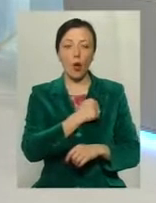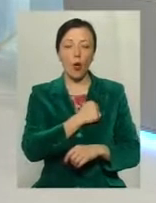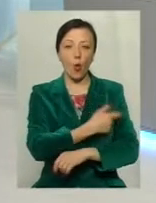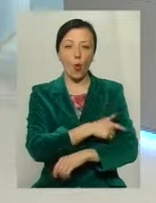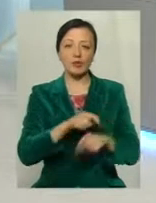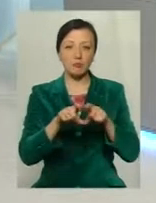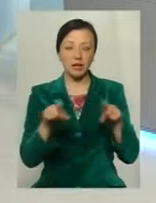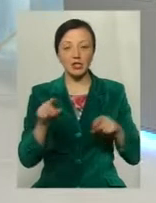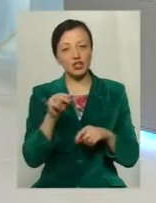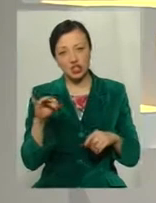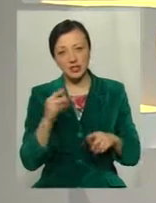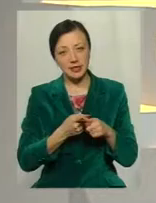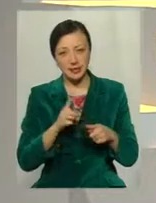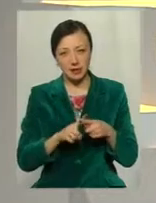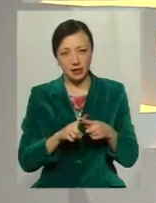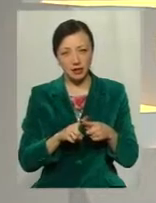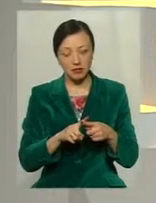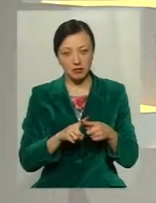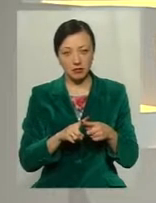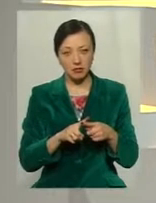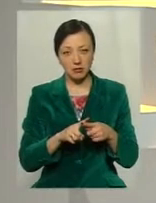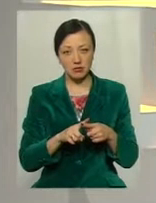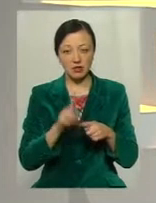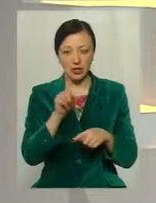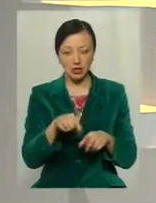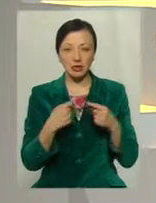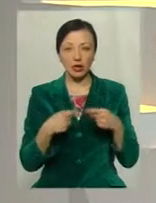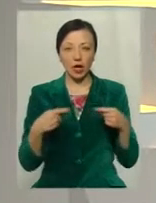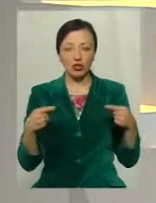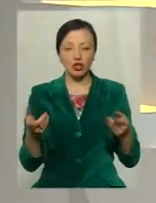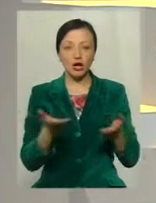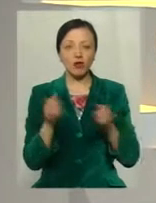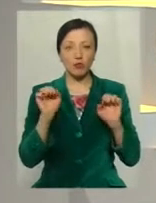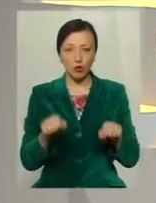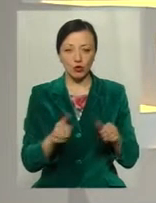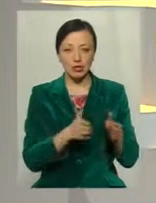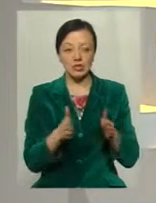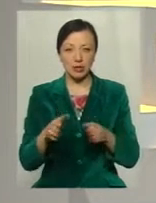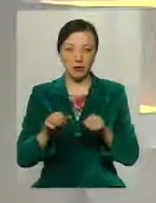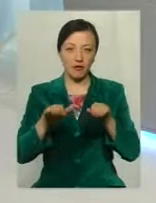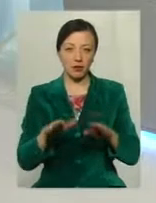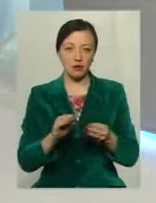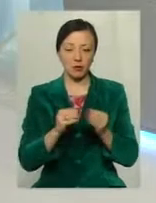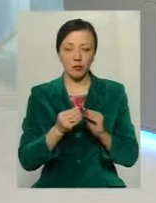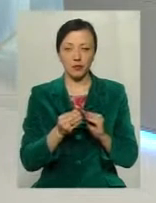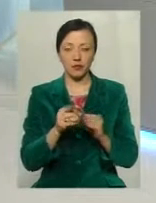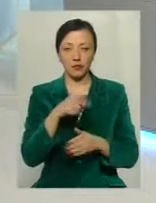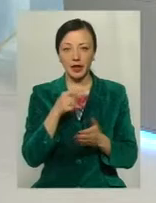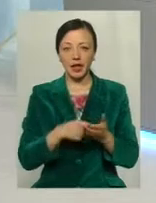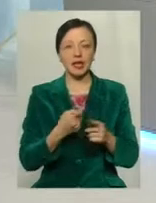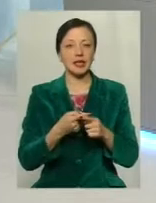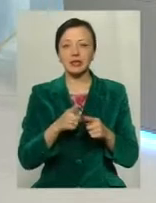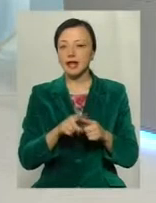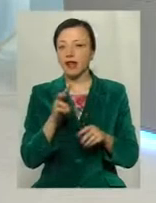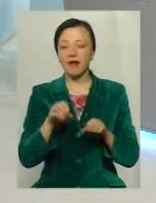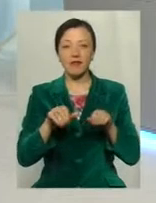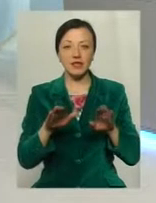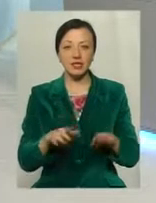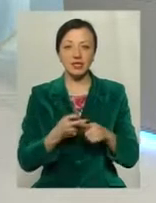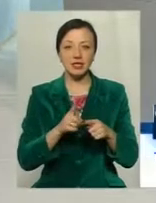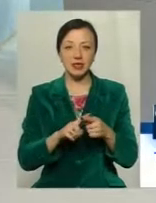в новому бюджеті, власне, при внесенні поправок до бюджету, на заклади